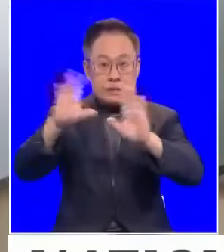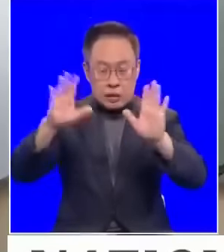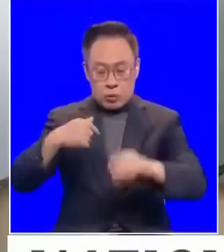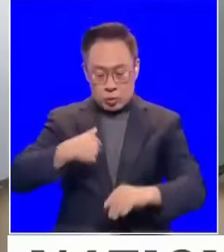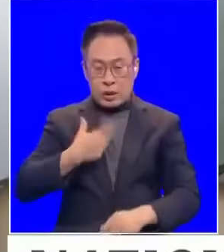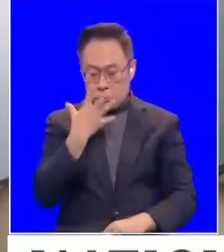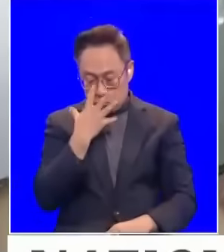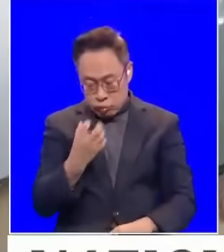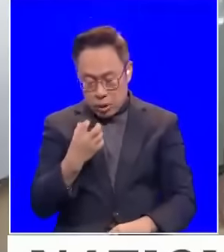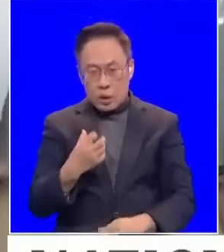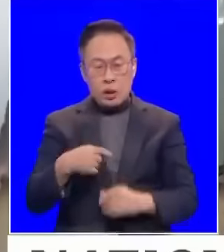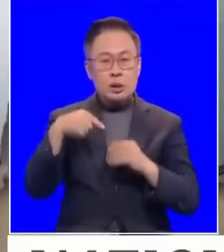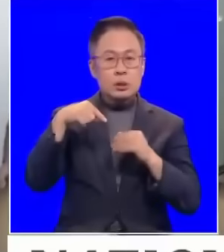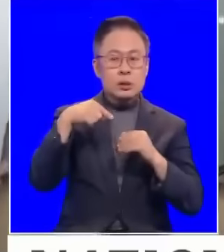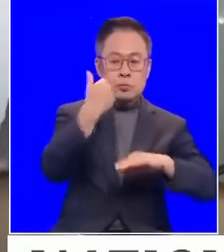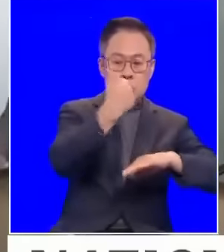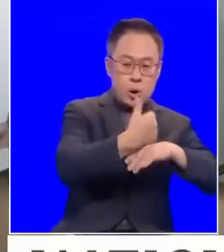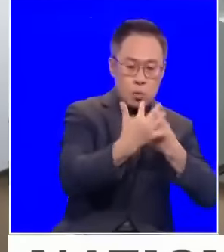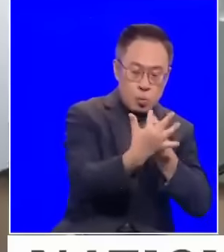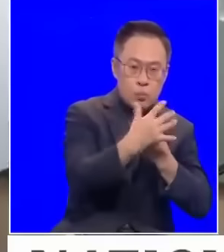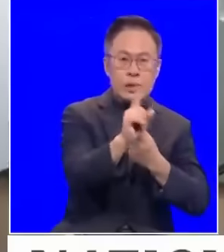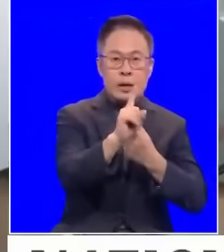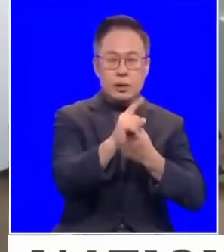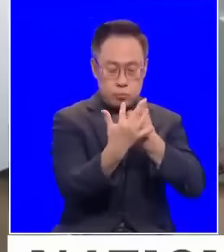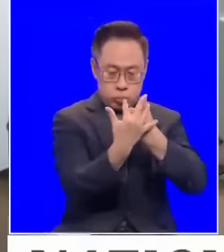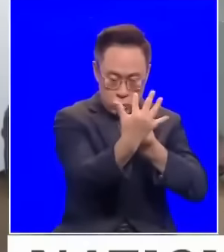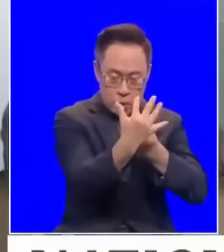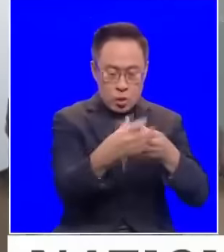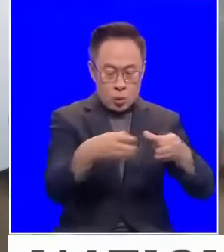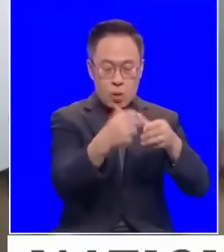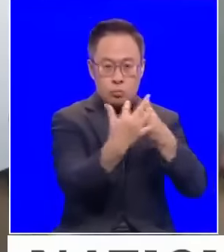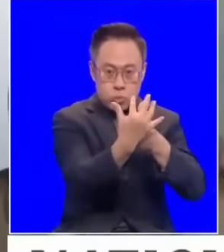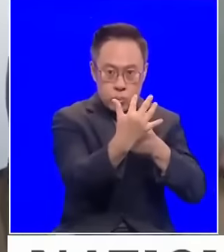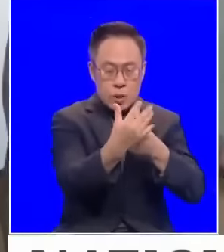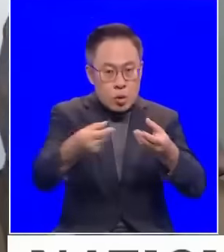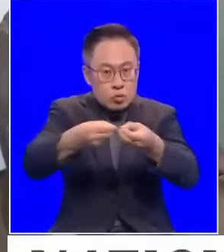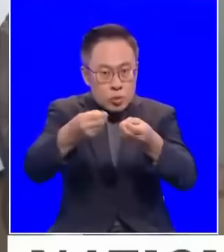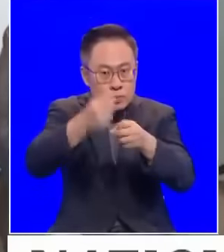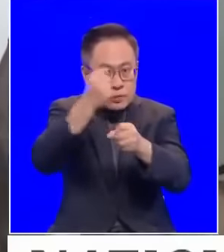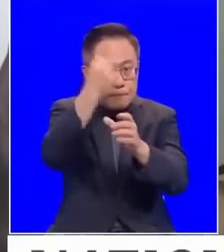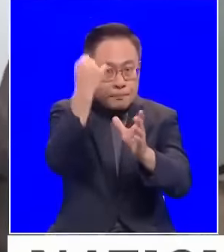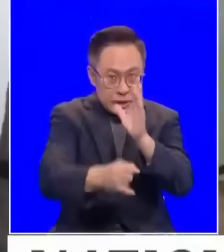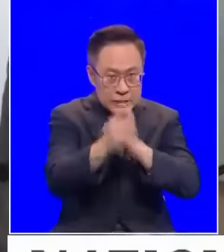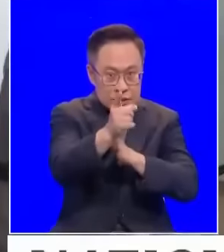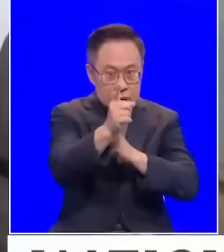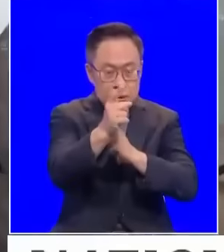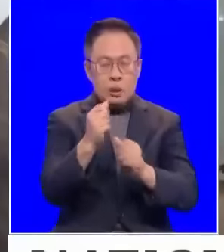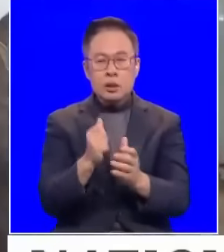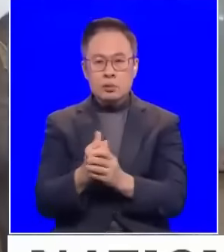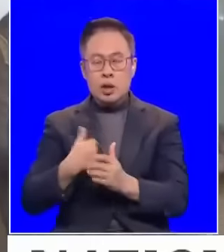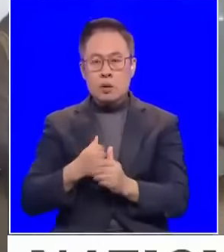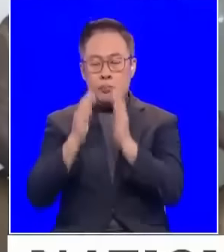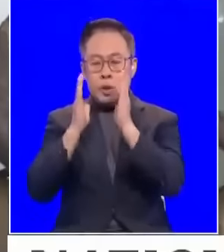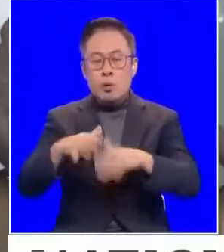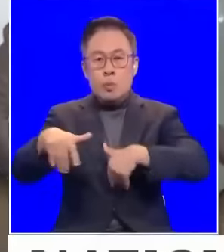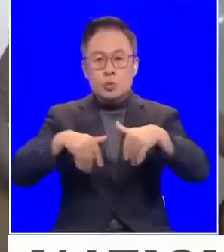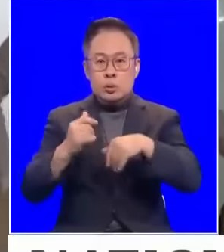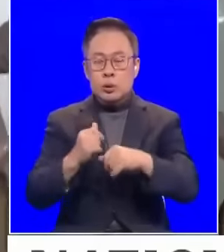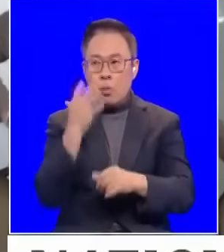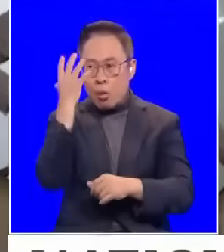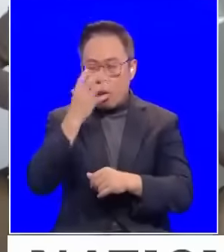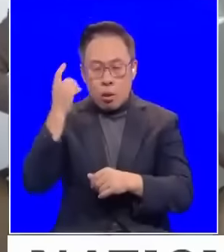วันนี้ในการแจ้งความแต่หากข้อเท็จจริงพบว่าเป็นผู้มีส่วนร่วมในการกระทำความผิดก็จะต้องถูกแจ้งข้อกล่าวหาด้วยเช่นกัน